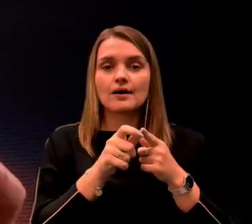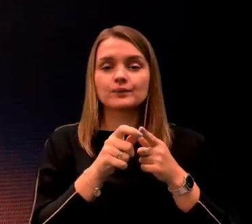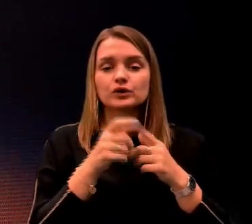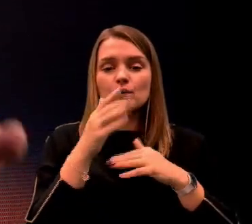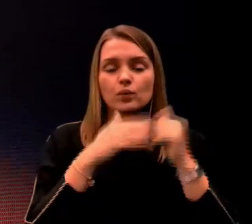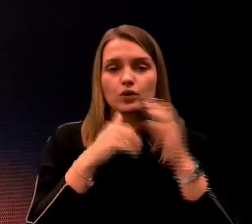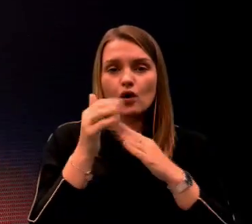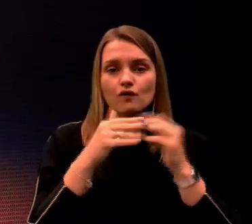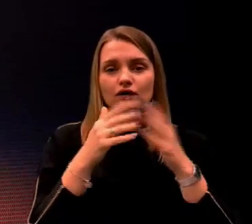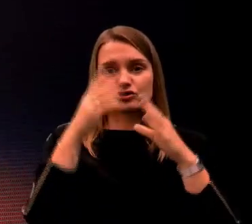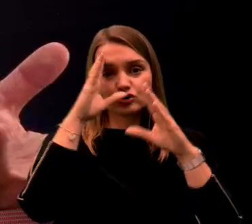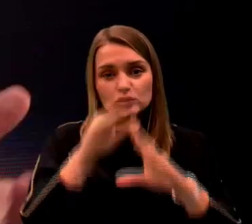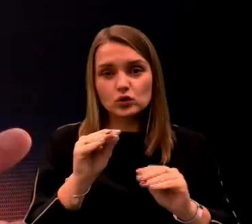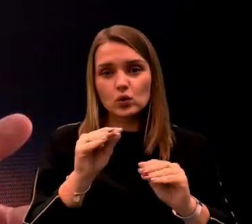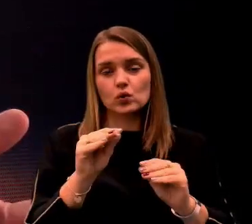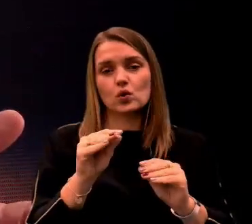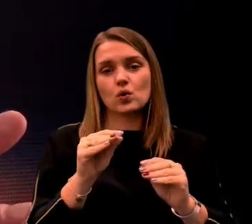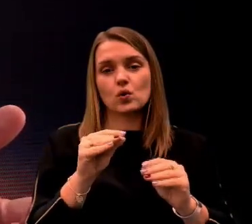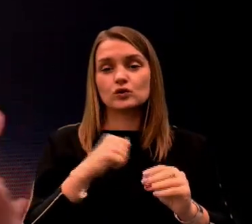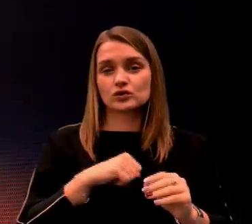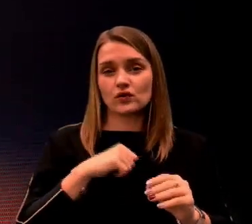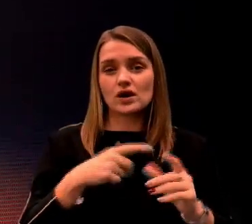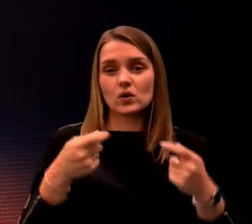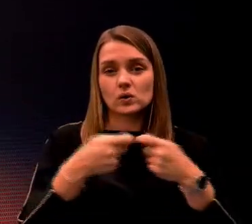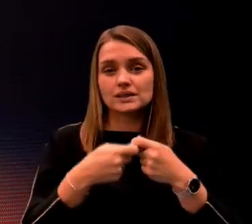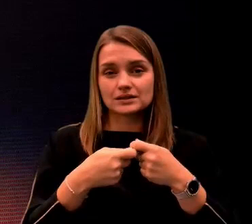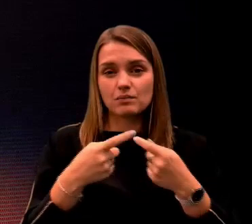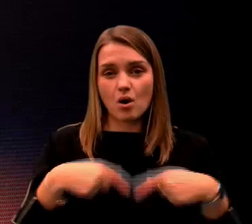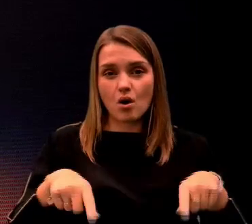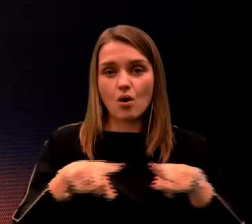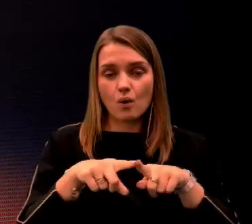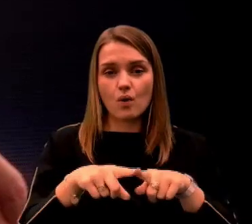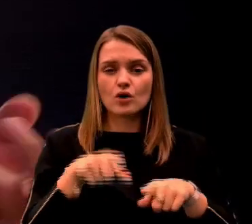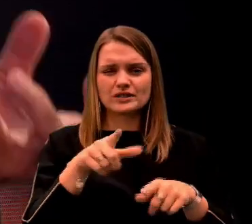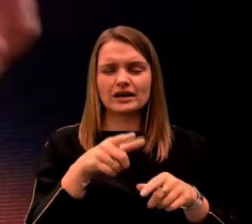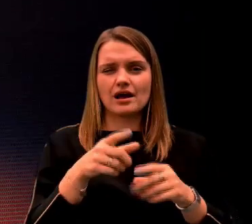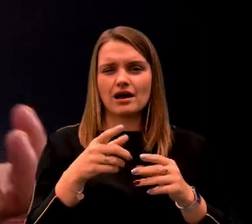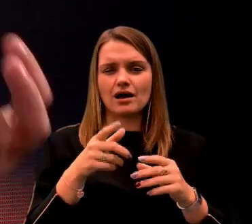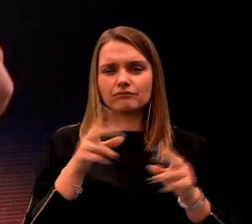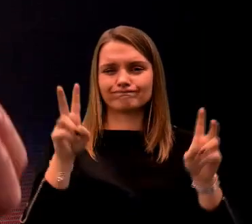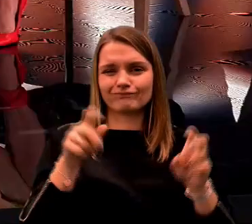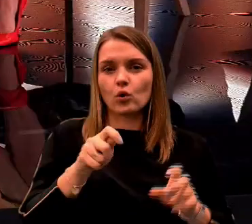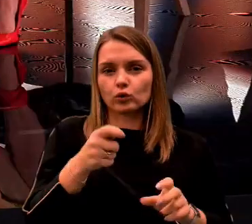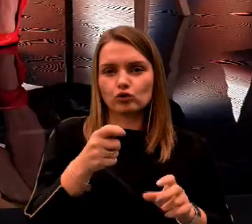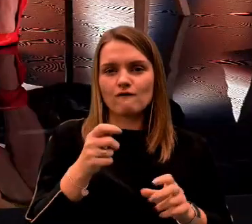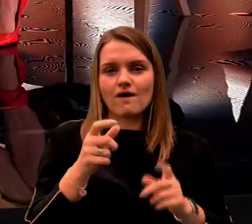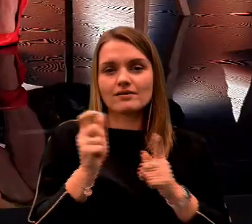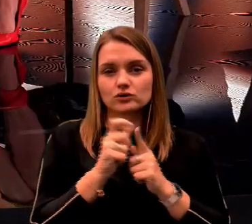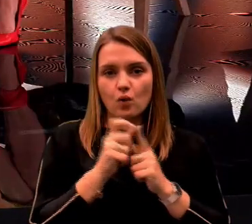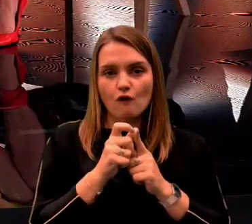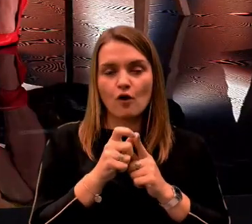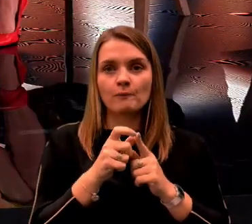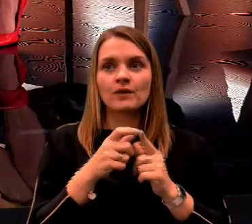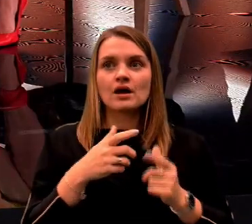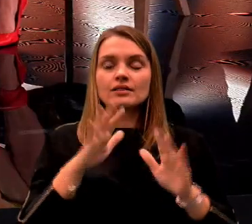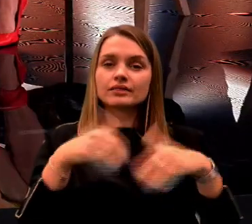szacunku wobec swojego zespołu, i to jest chyba kluczowe słowo, stworzyć takie poczucie odpowiedzialności, że my